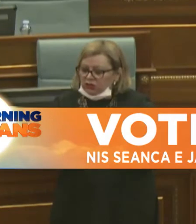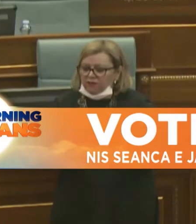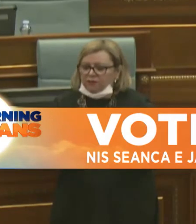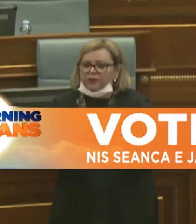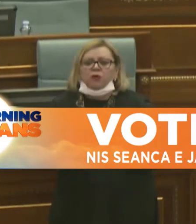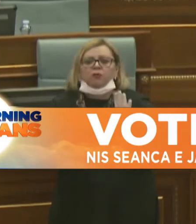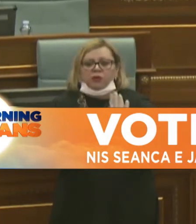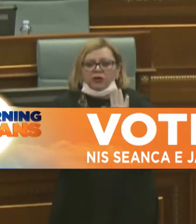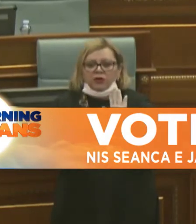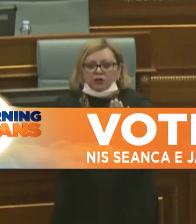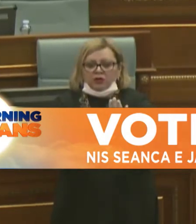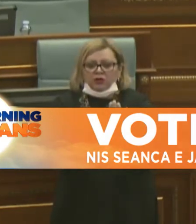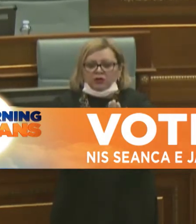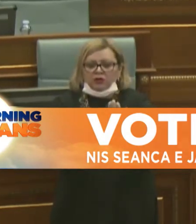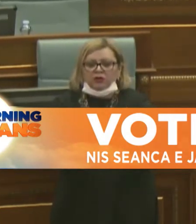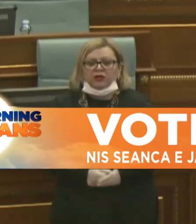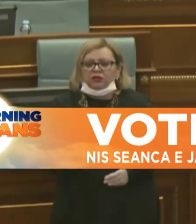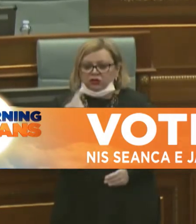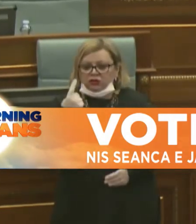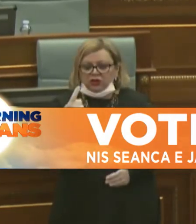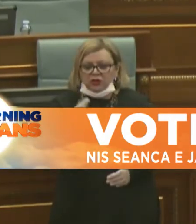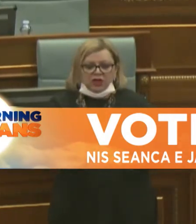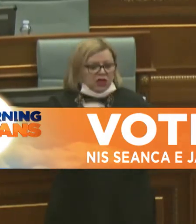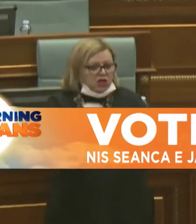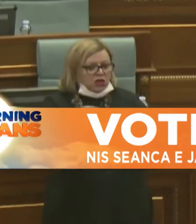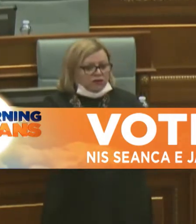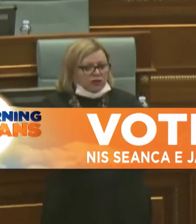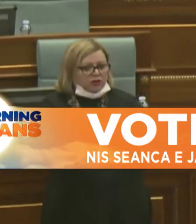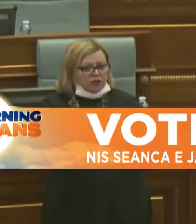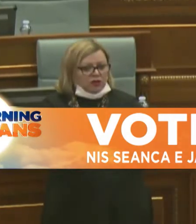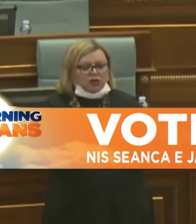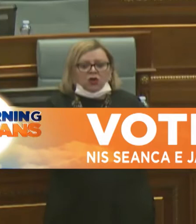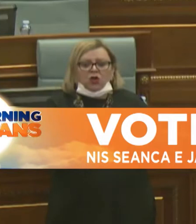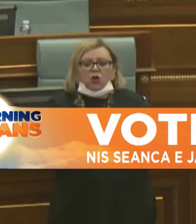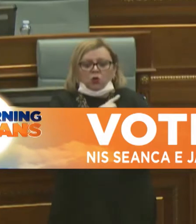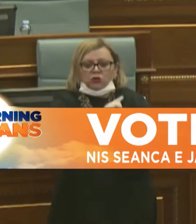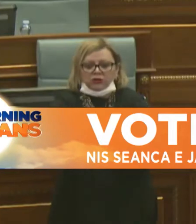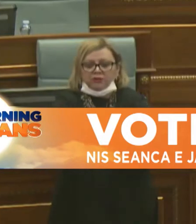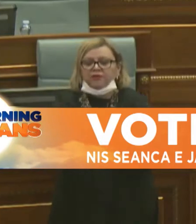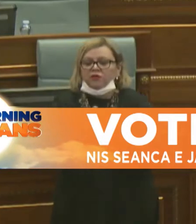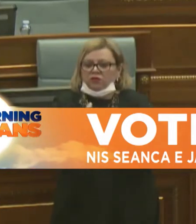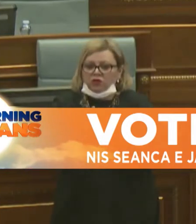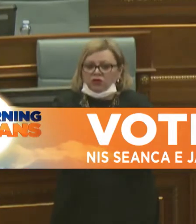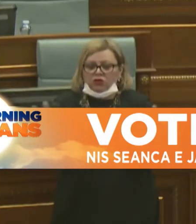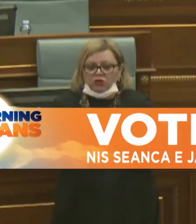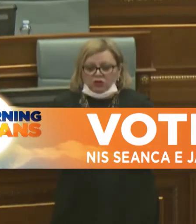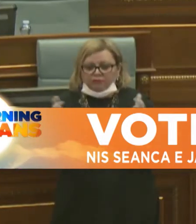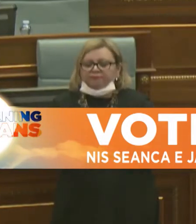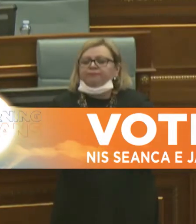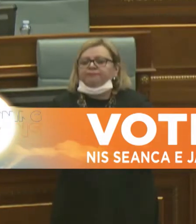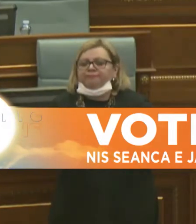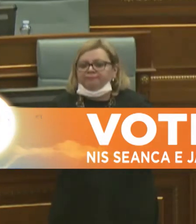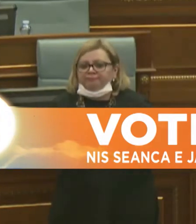tjetë promovuese e nevojës për inovimin e vendosmërisë, guximit dhe forcës tonë si shoqëri,